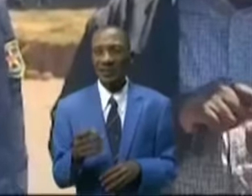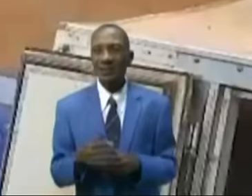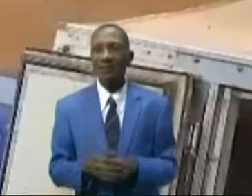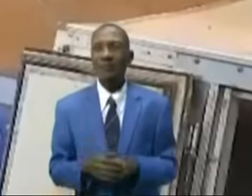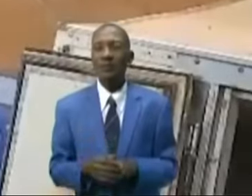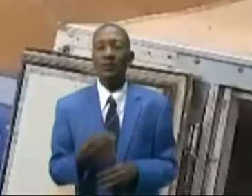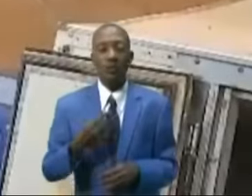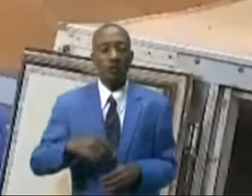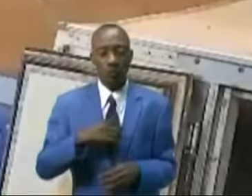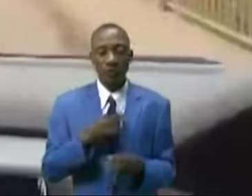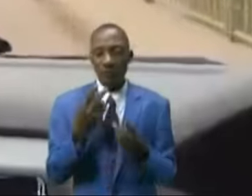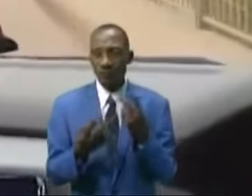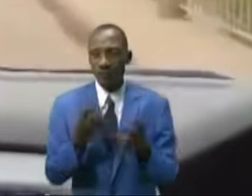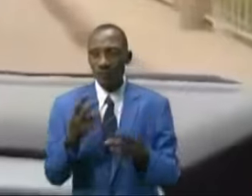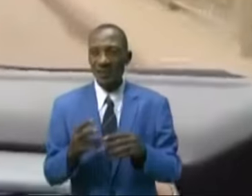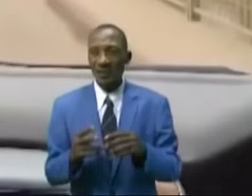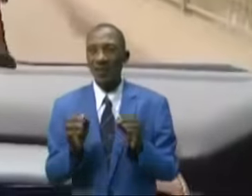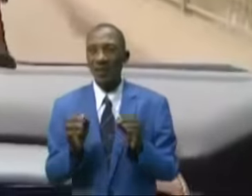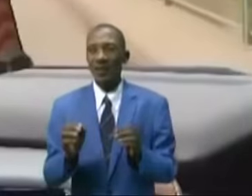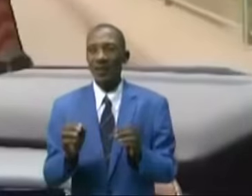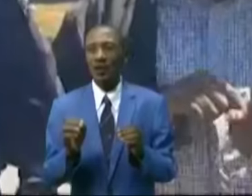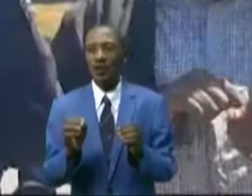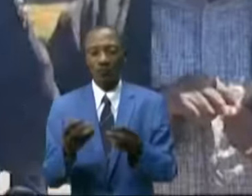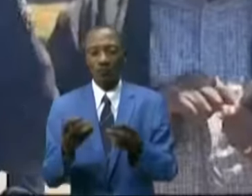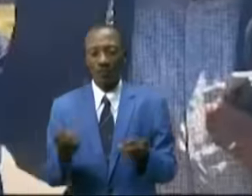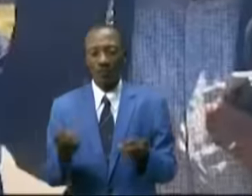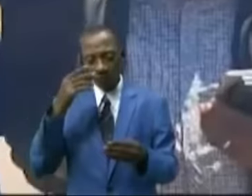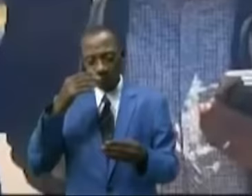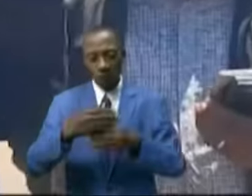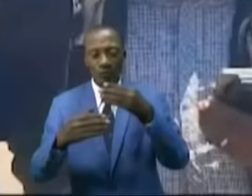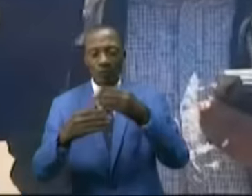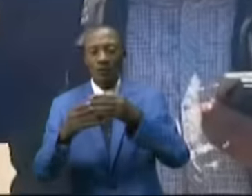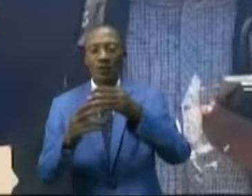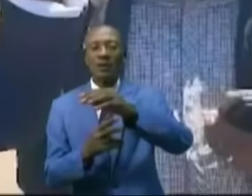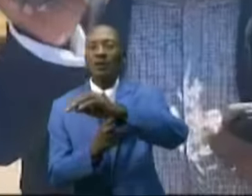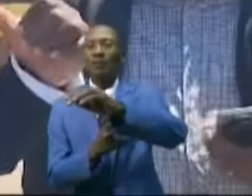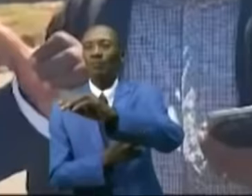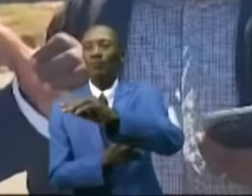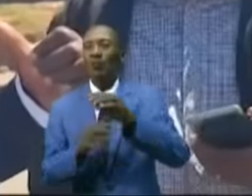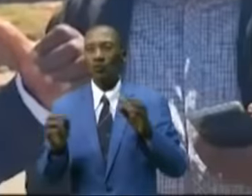signaleurs pour qu'ils commencent petit à petit à dire aux chauffeurs.